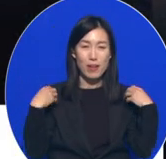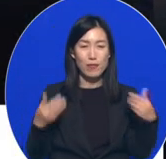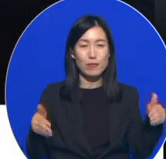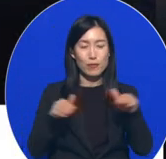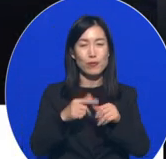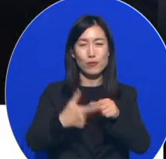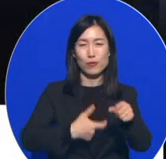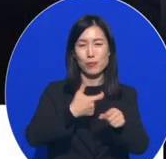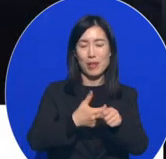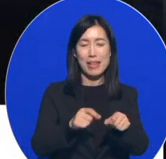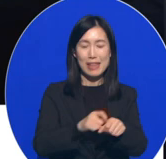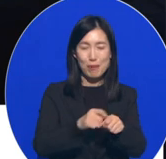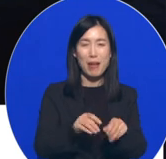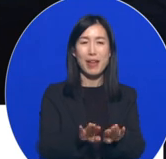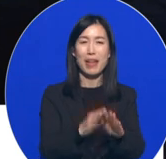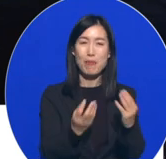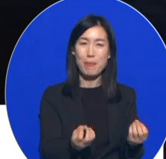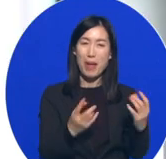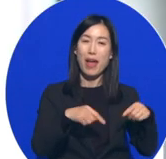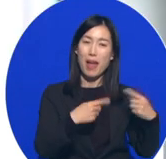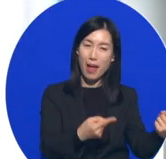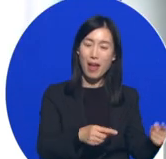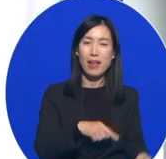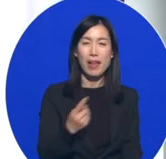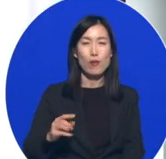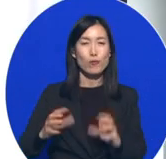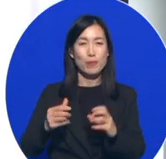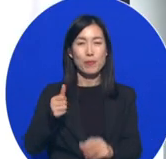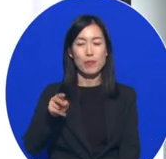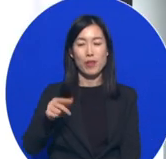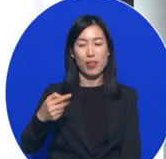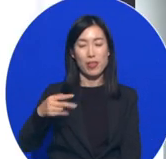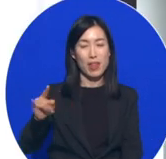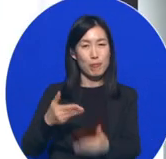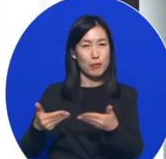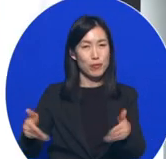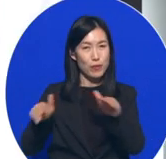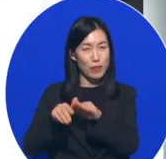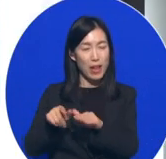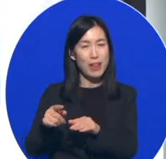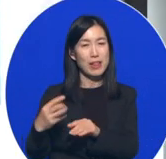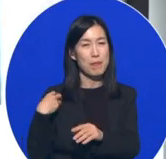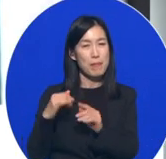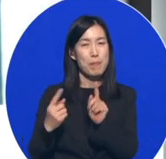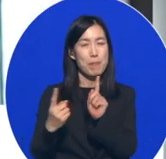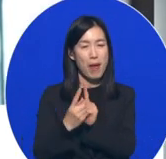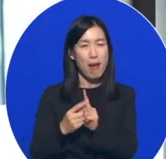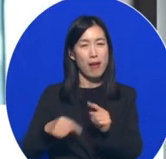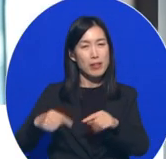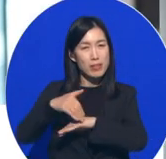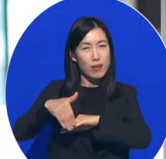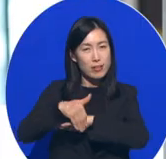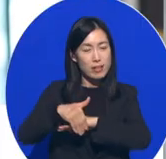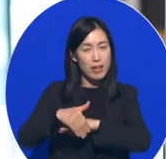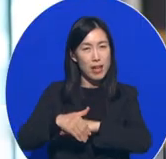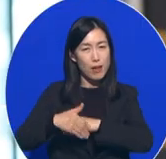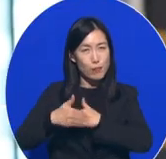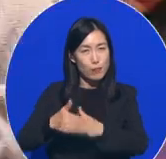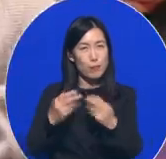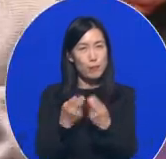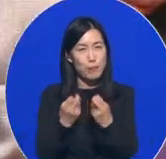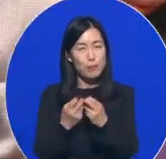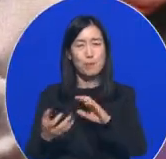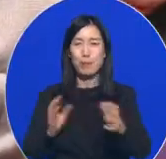기념 특별전 개막식에 참석한 뒤 국립 현대 미술관에서 미술 관계자들과 만나 관련 정책 추진 방향을